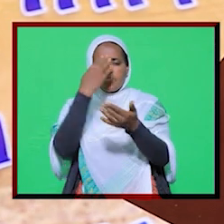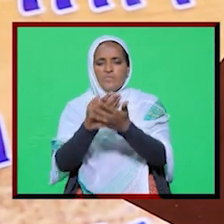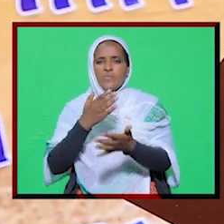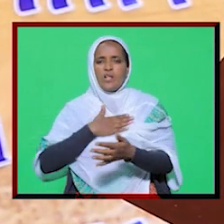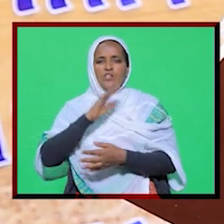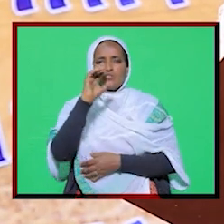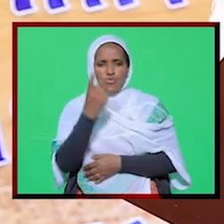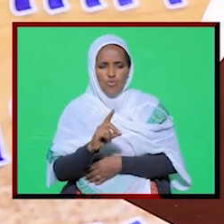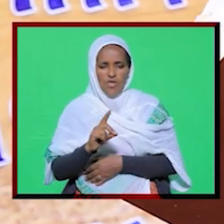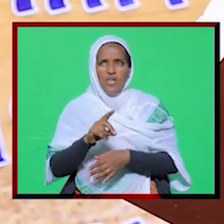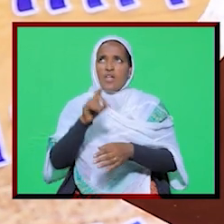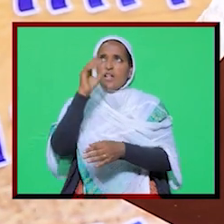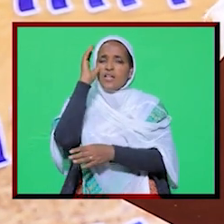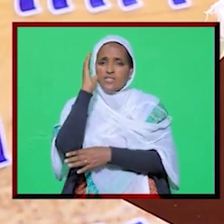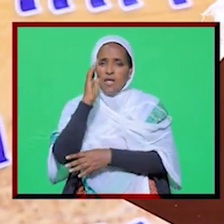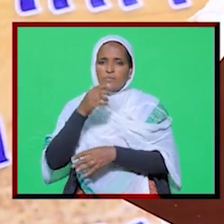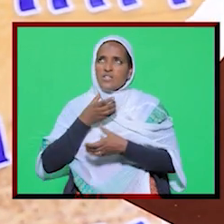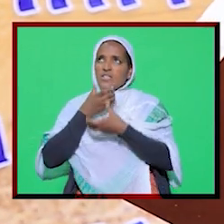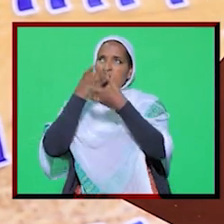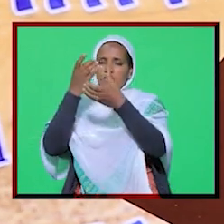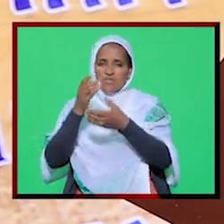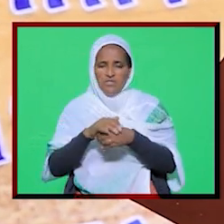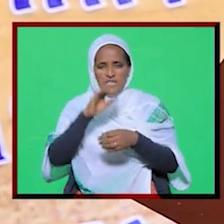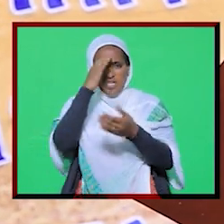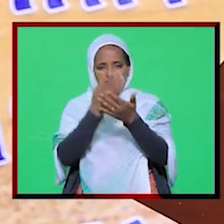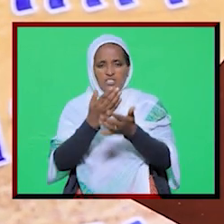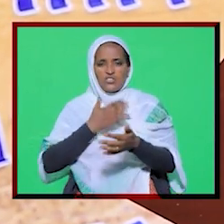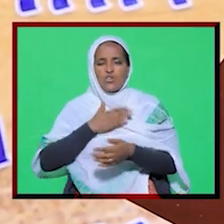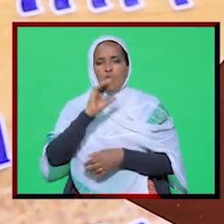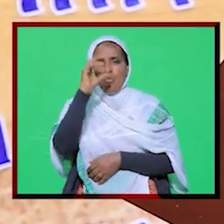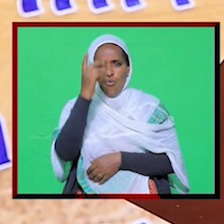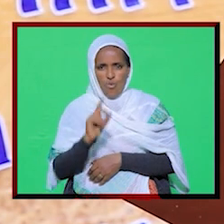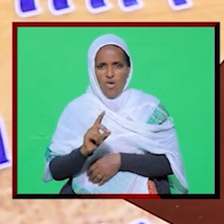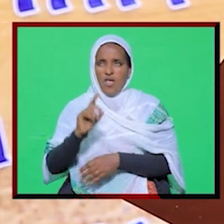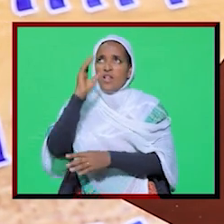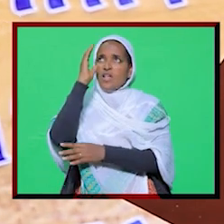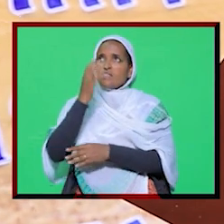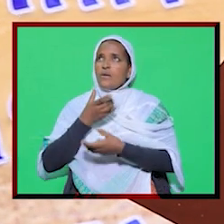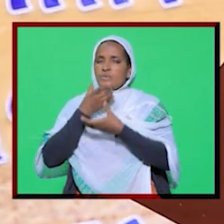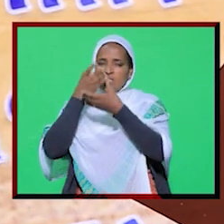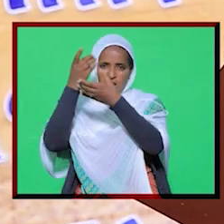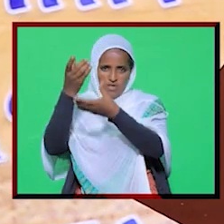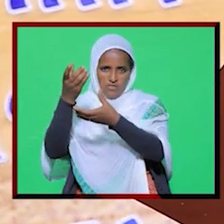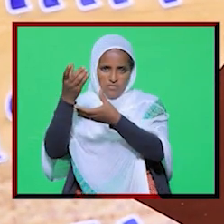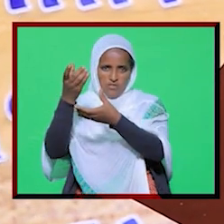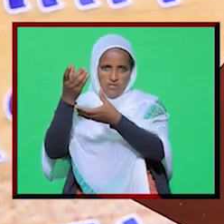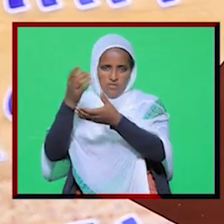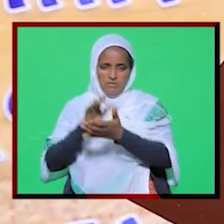ሆይ ለእግዚአብሔር ተናዘዝ። እስኪ በሉ ልጄ ሆይ ለእግዚአብሔር ተናዘዝ፣